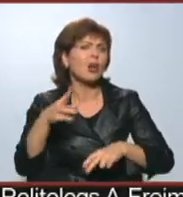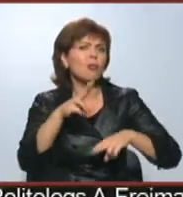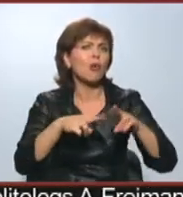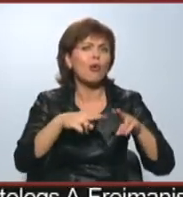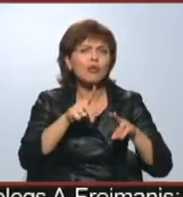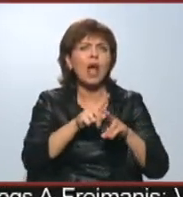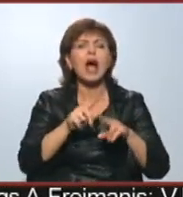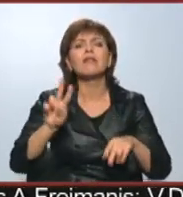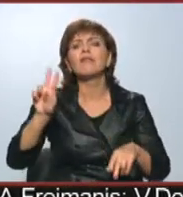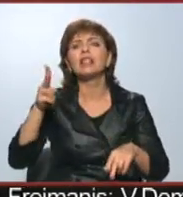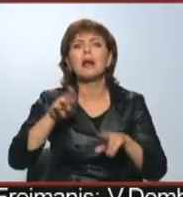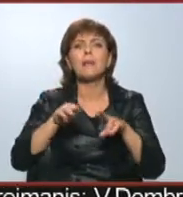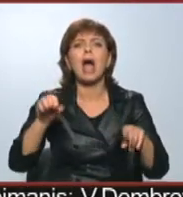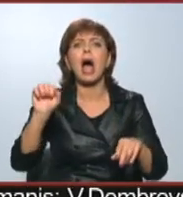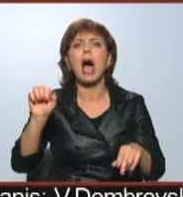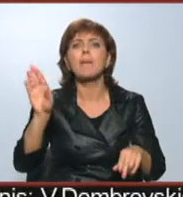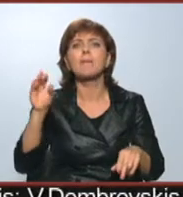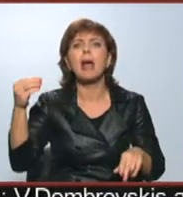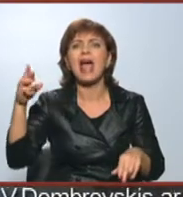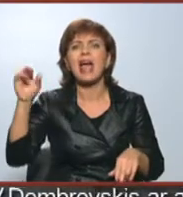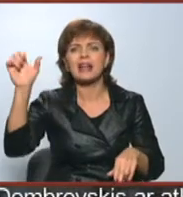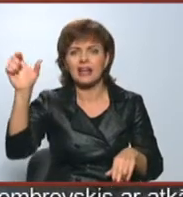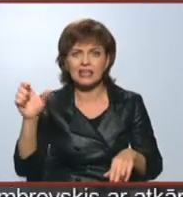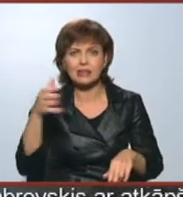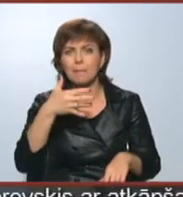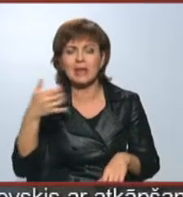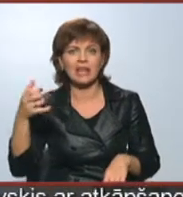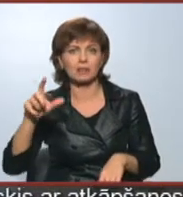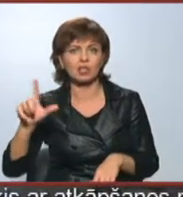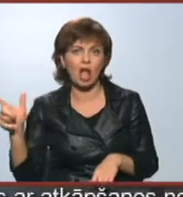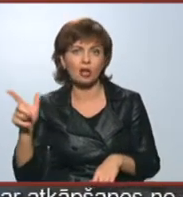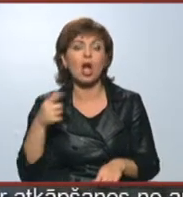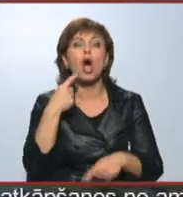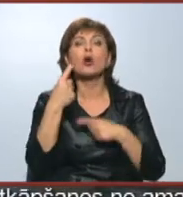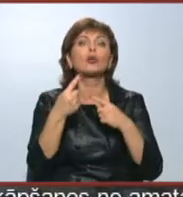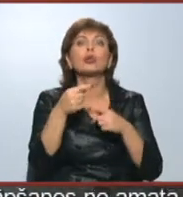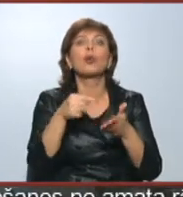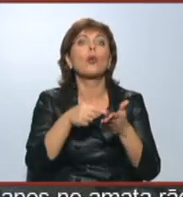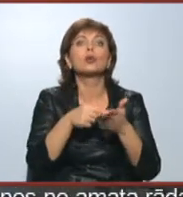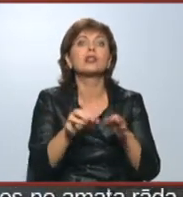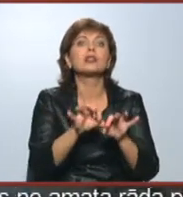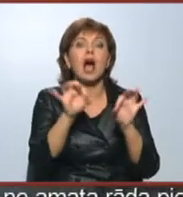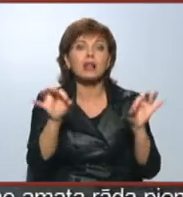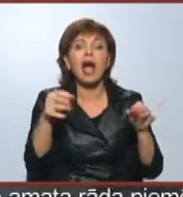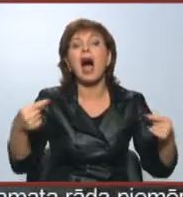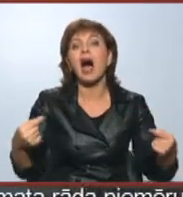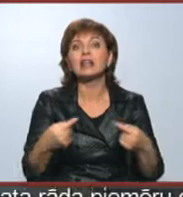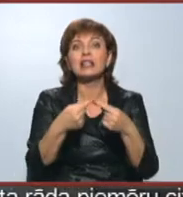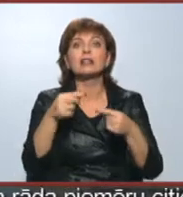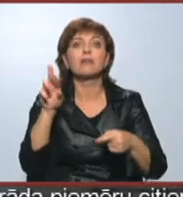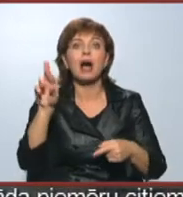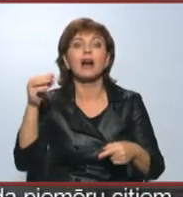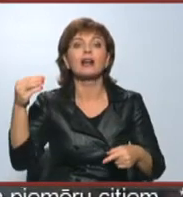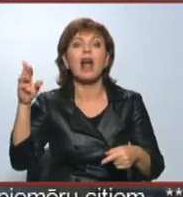Rīgas vicemērs Andris Ameriks 500 latu. Ja mēs runājam par to, no kāds viss sākās attiecībā uz Re un Re, tas